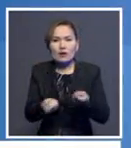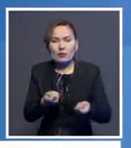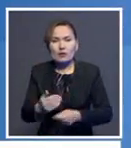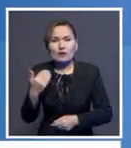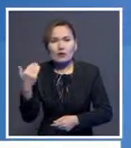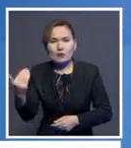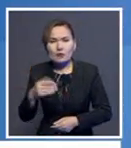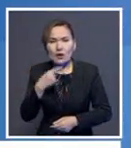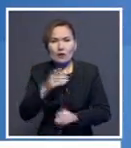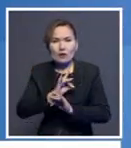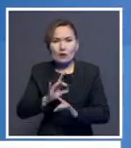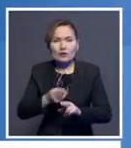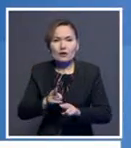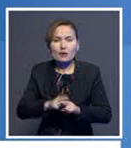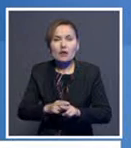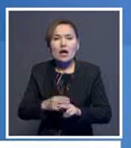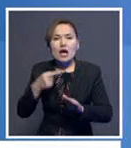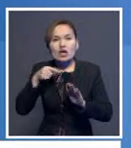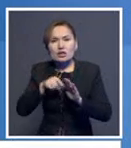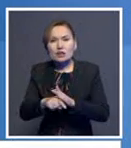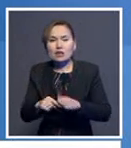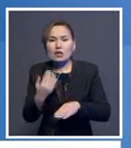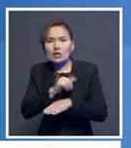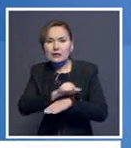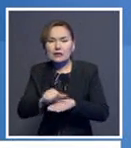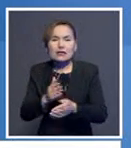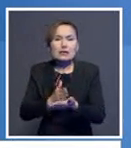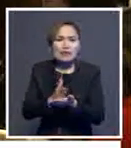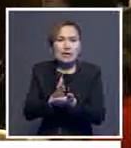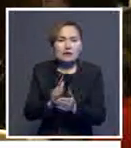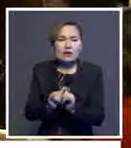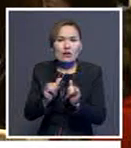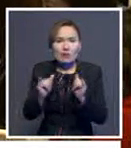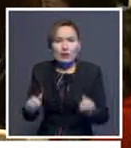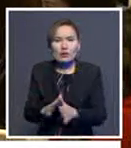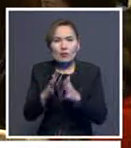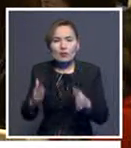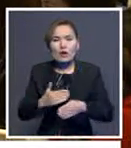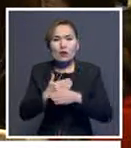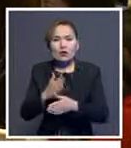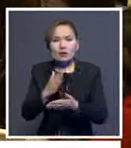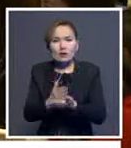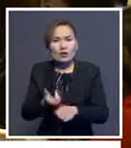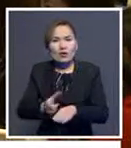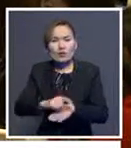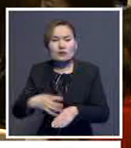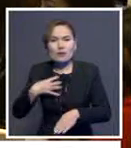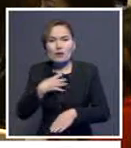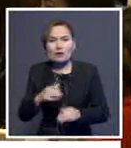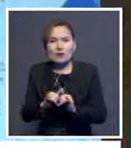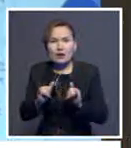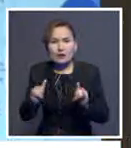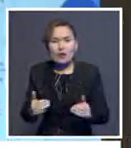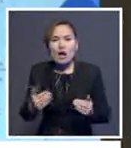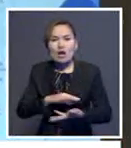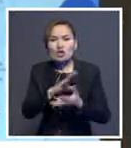Ізімовтің айтуынша, осындай орталықтар ішкі және сыртқы саясаттың қалыптасуына әсер етеді. Яғни олардың маңызын арттыру қажет.